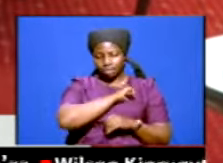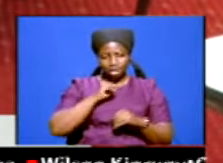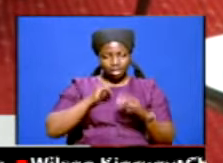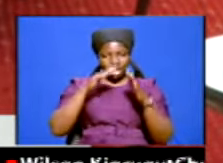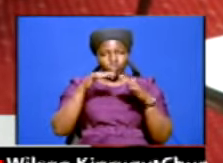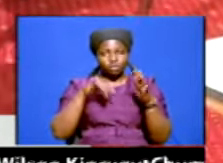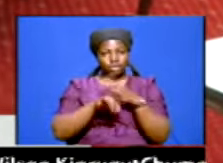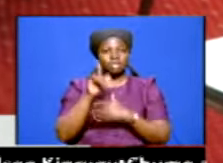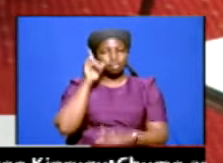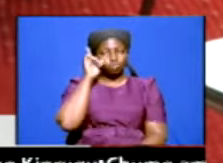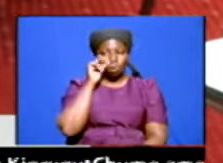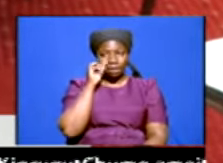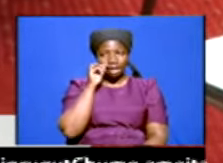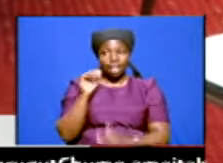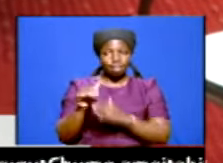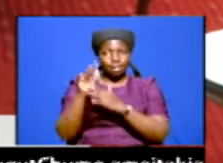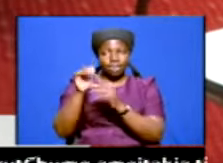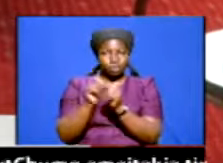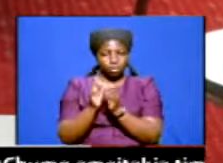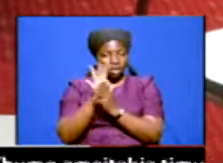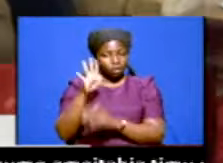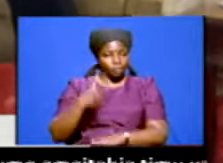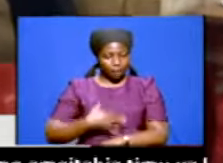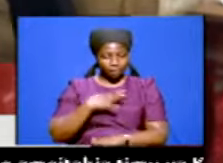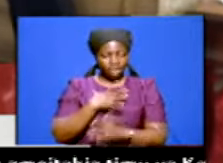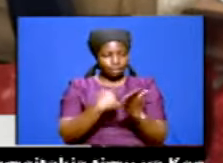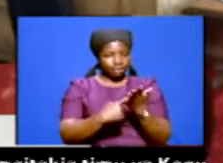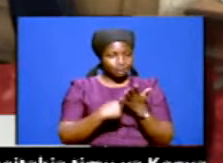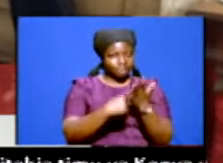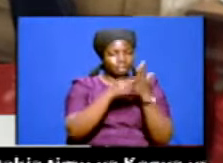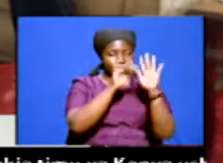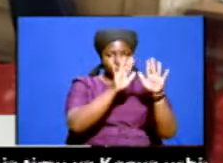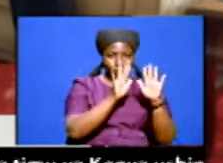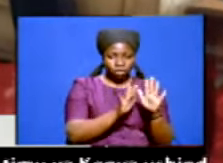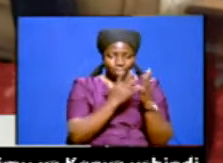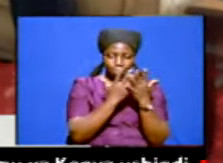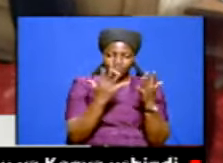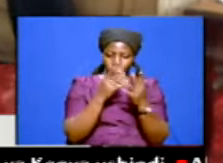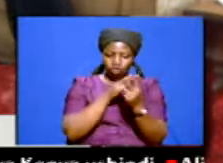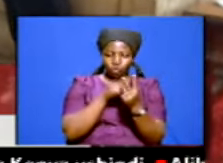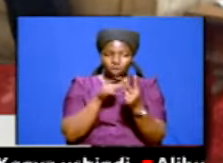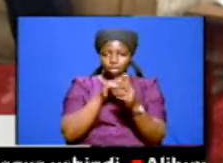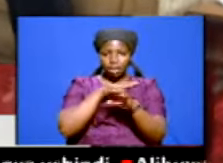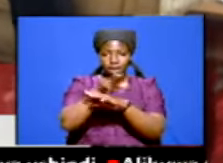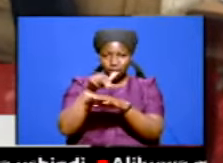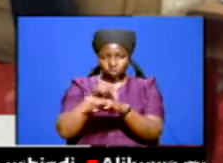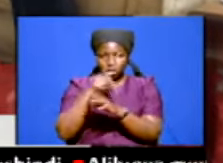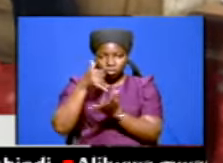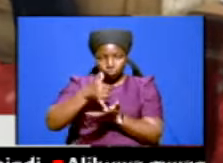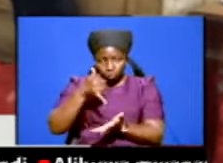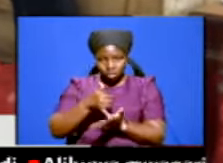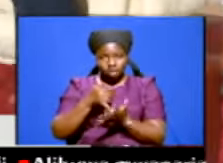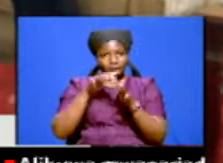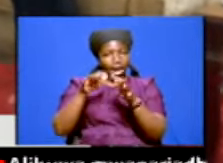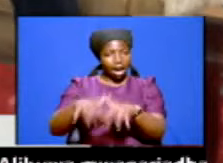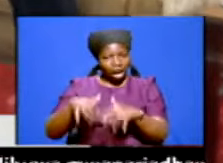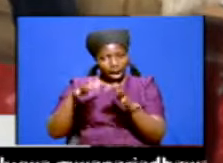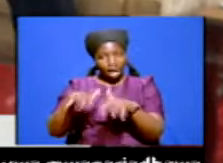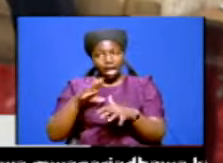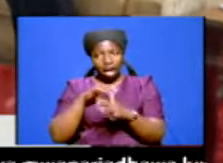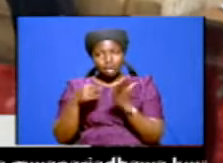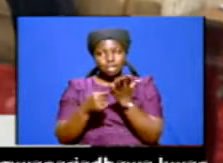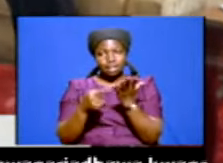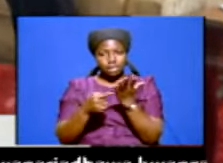wake walijadili masuala kadhaa ambayo ni ya muhimu kwa mataifa haya mawili ikiwemo kilimo na ubadilishanaji wa